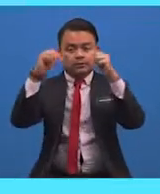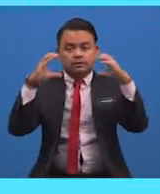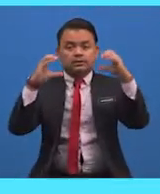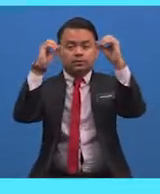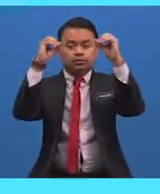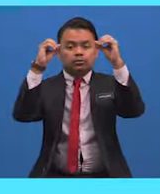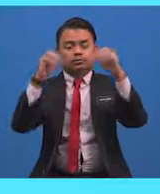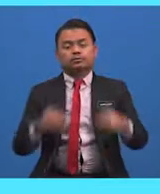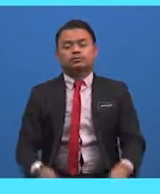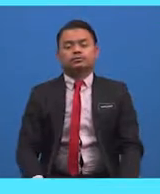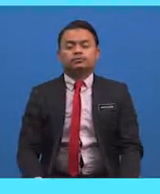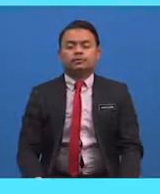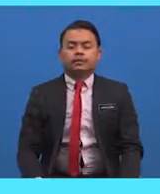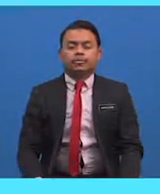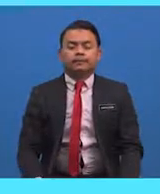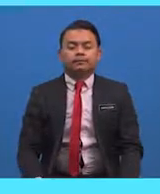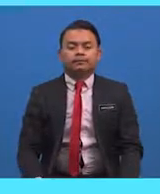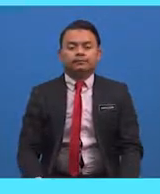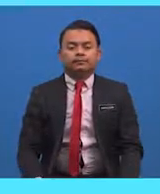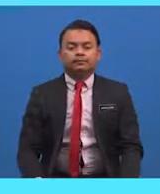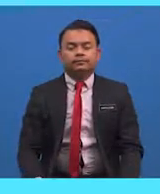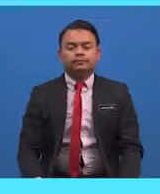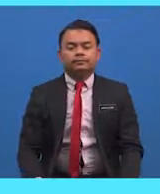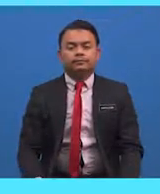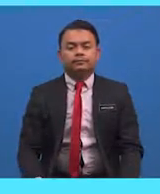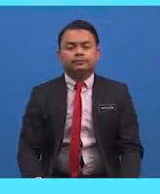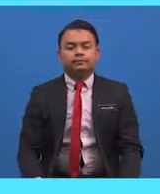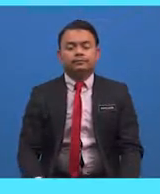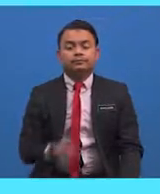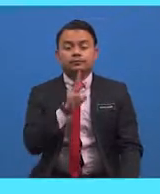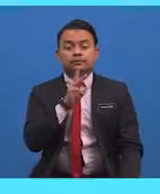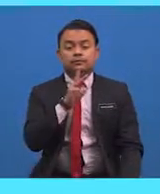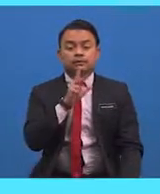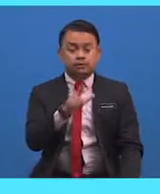udara. Kadar kelembapan udara juga berkurangan